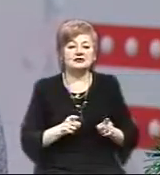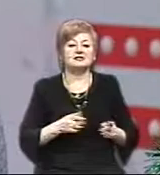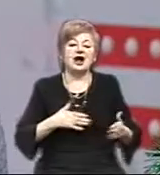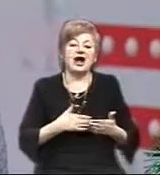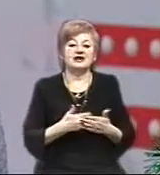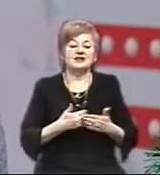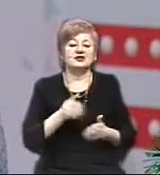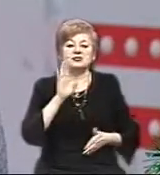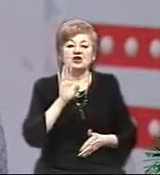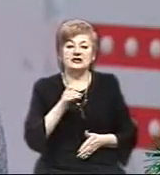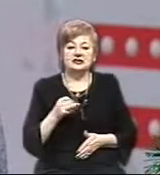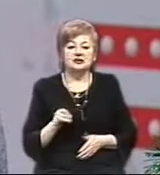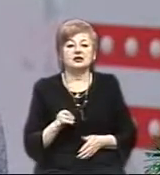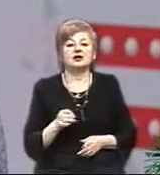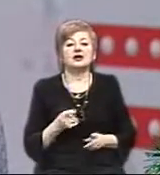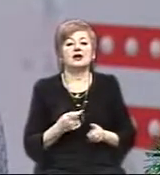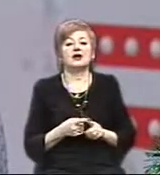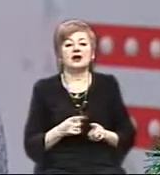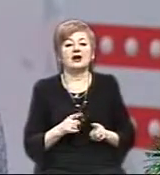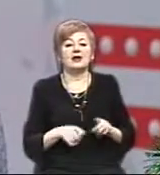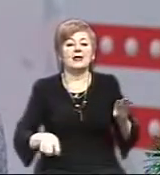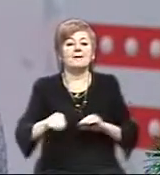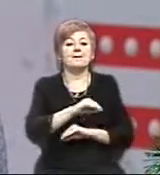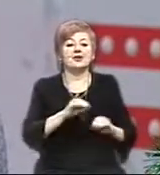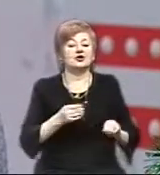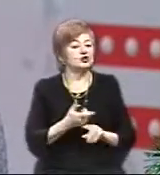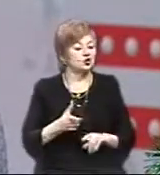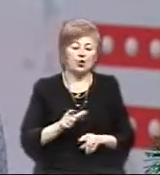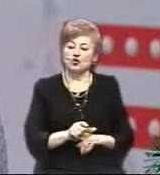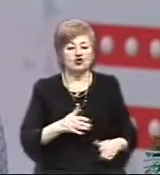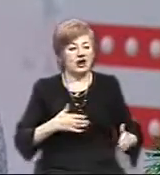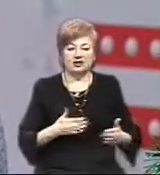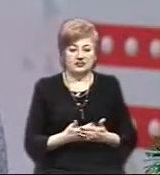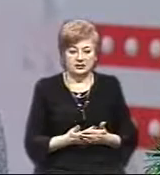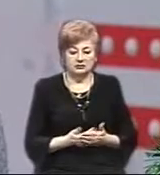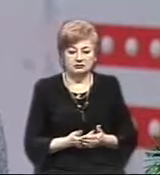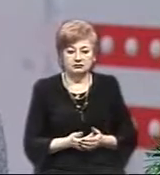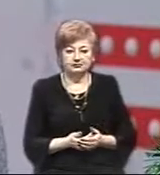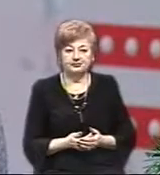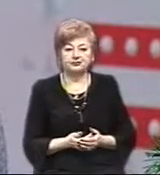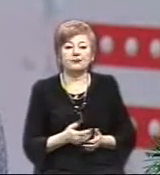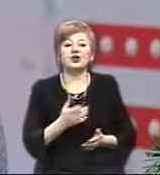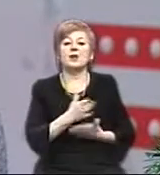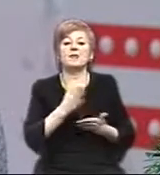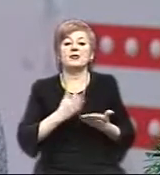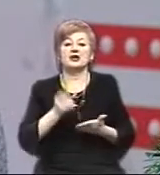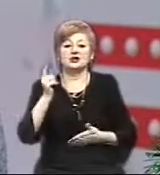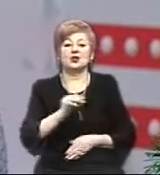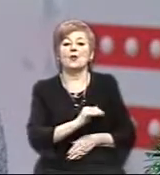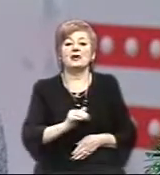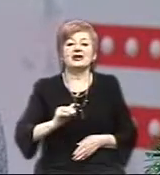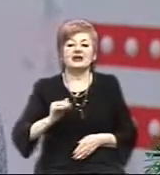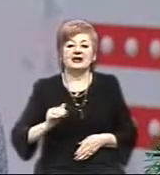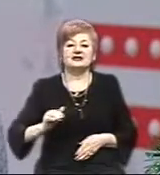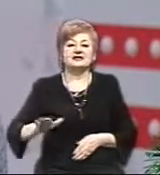активізм цей серед переселенок дуже активні вони є. В нас, наприклад, є в Мелітополі дитячий простір,